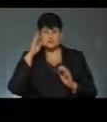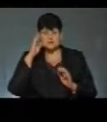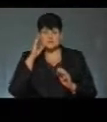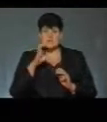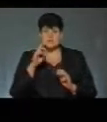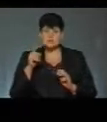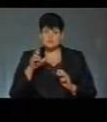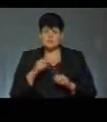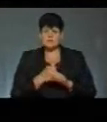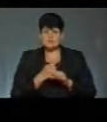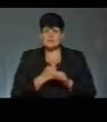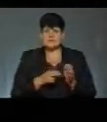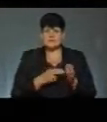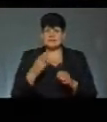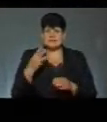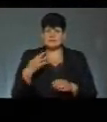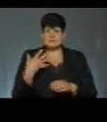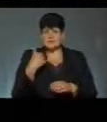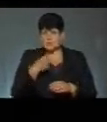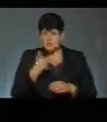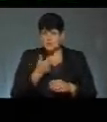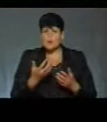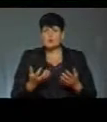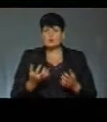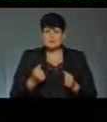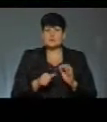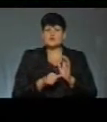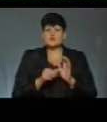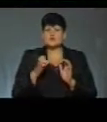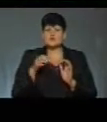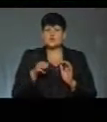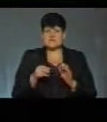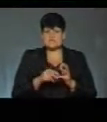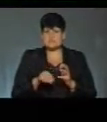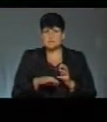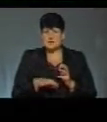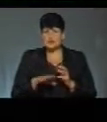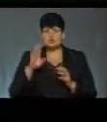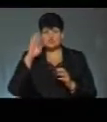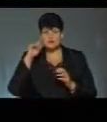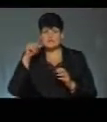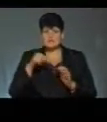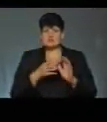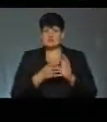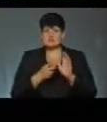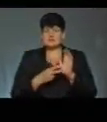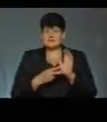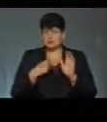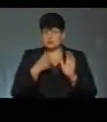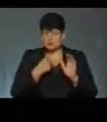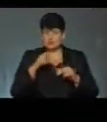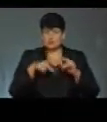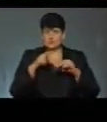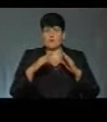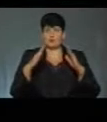який пропрацював на залізниці 35 років, отримав 6 сотих землі. Чоловік у 1970 році